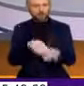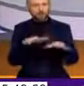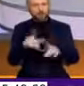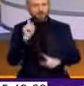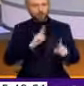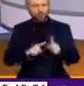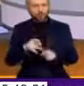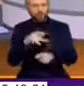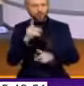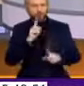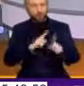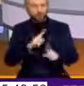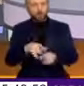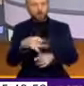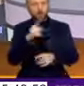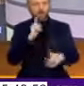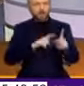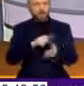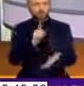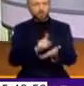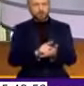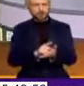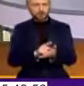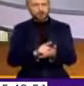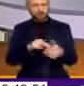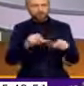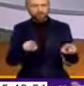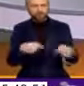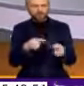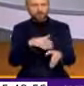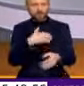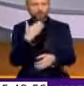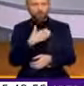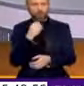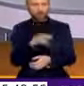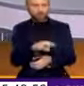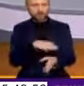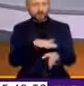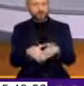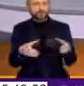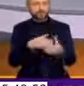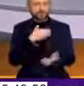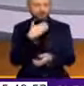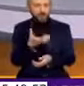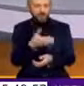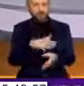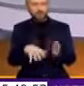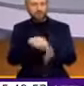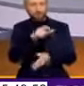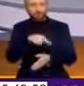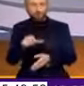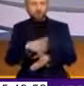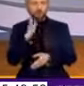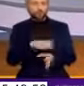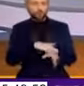місцеву раду, районну раду. Районна рада повинна сформувати виконком. І виконавчий комітет, обраний людьми,